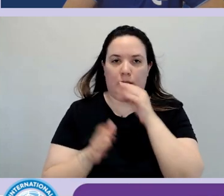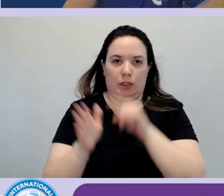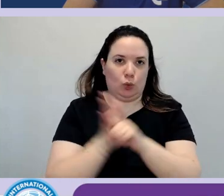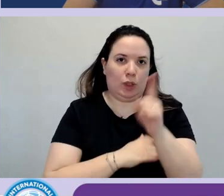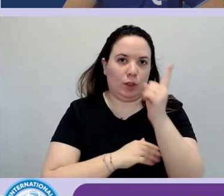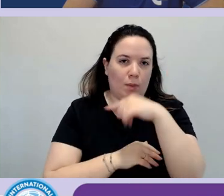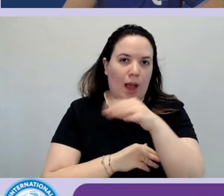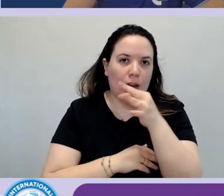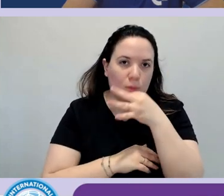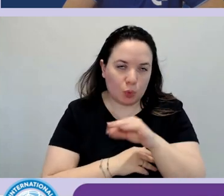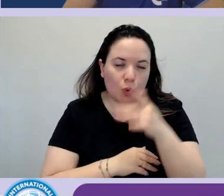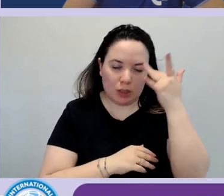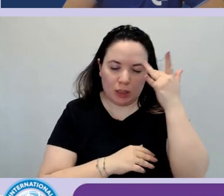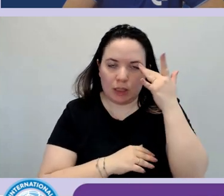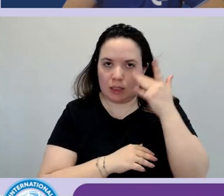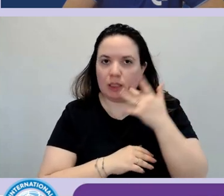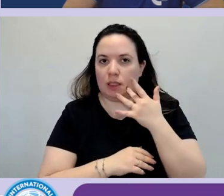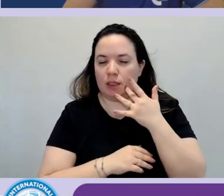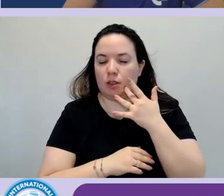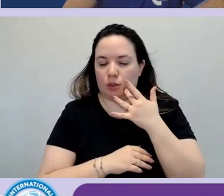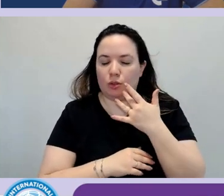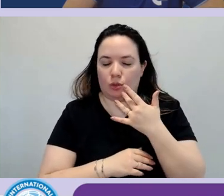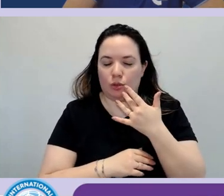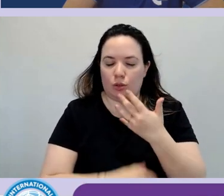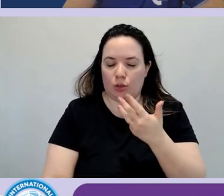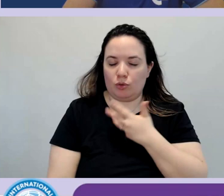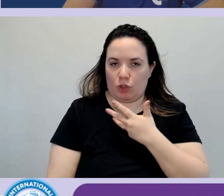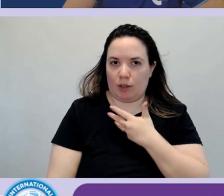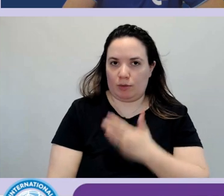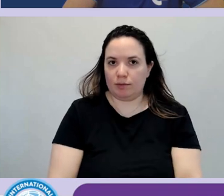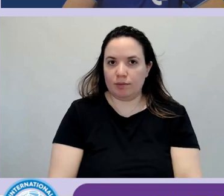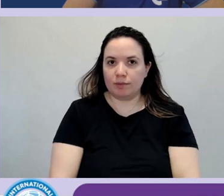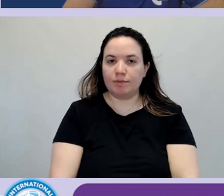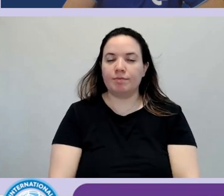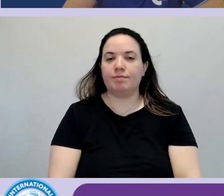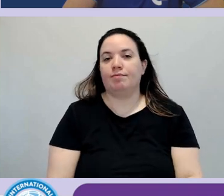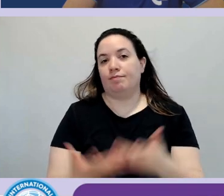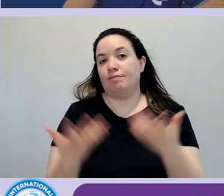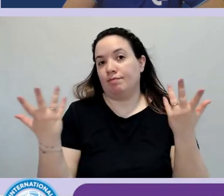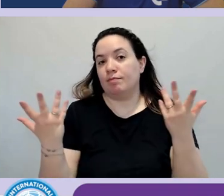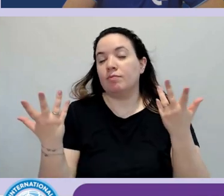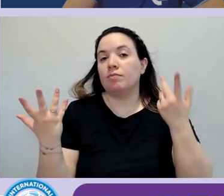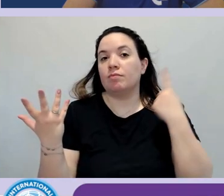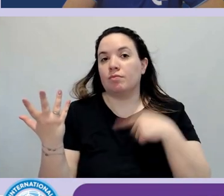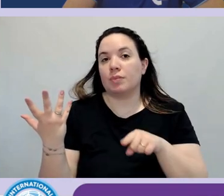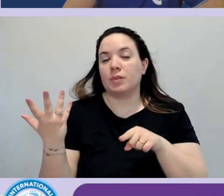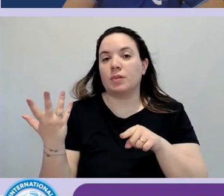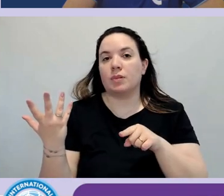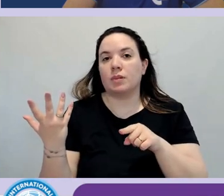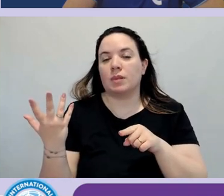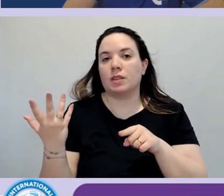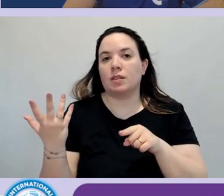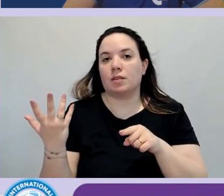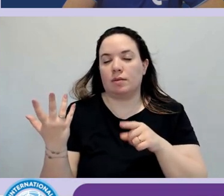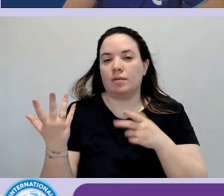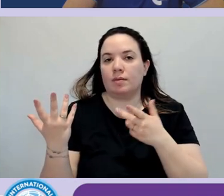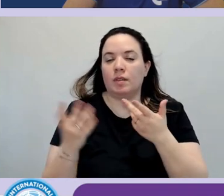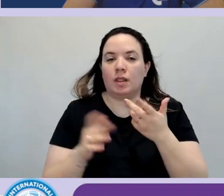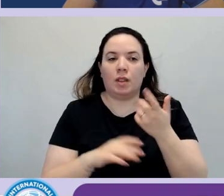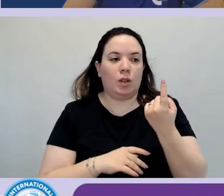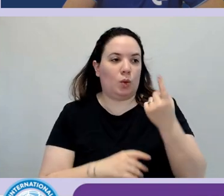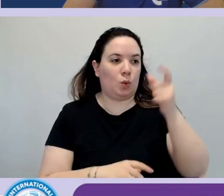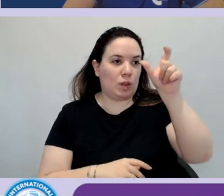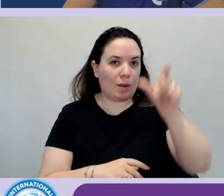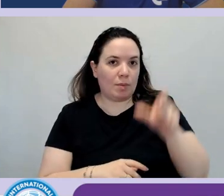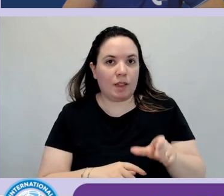buoni frutti Anzi può rischiare si possono rischiare anche danni Evidentemente per cui sì per